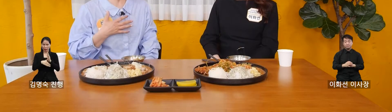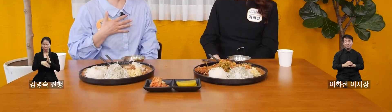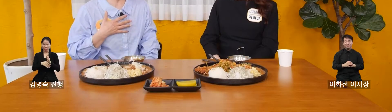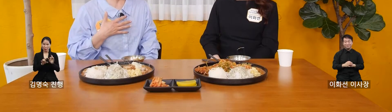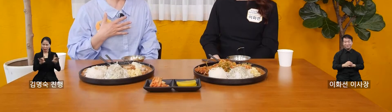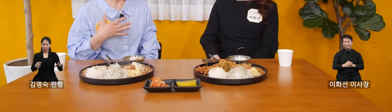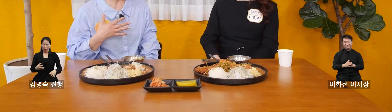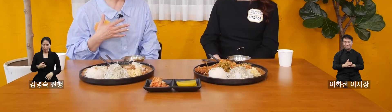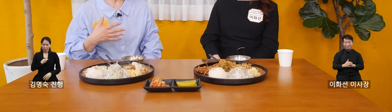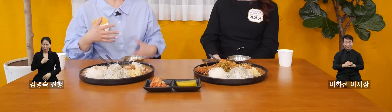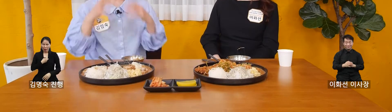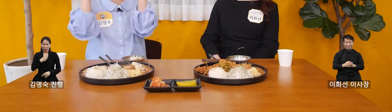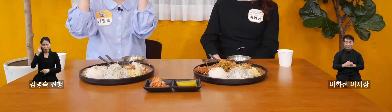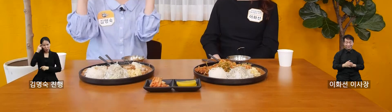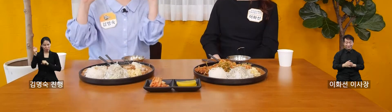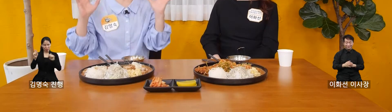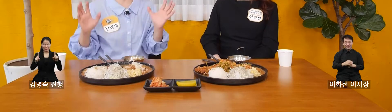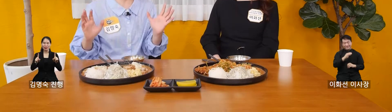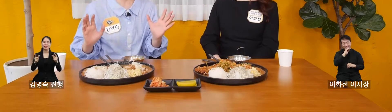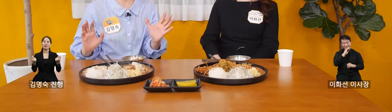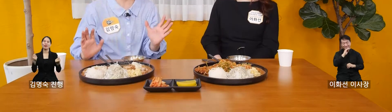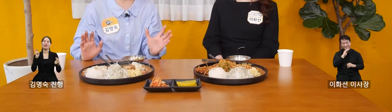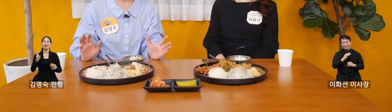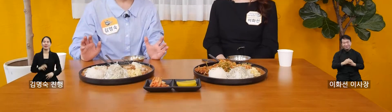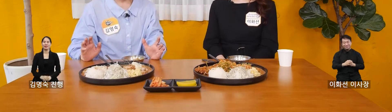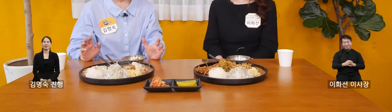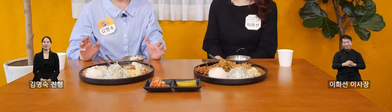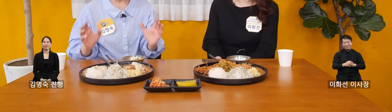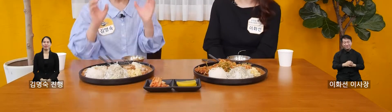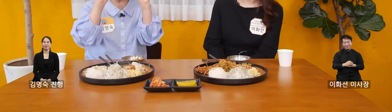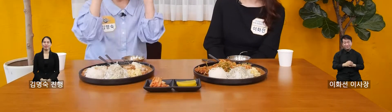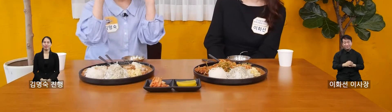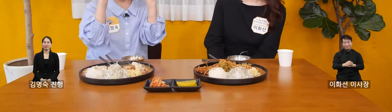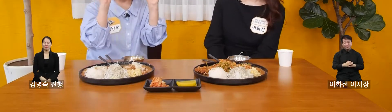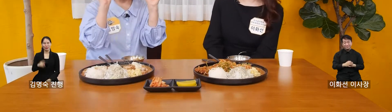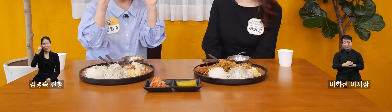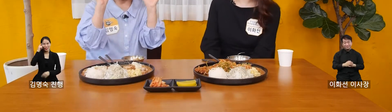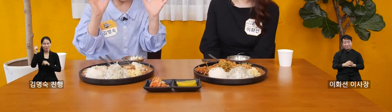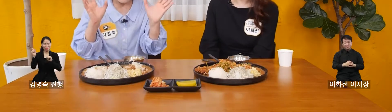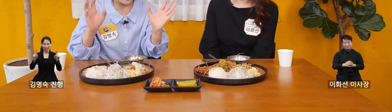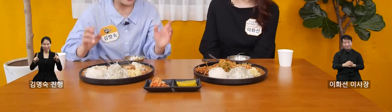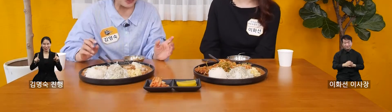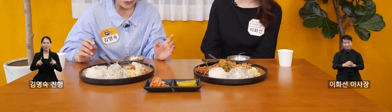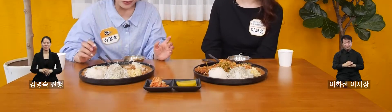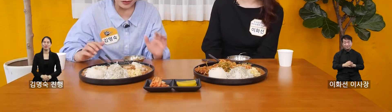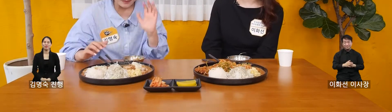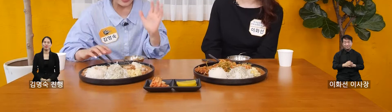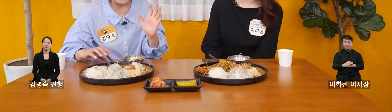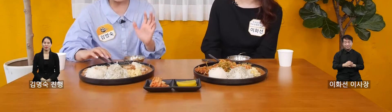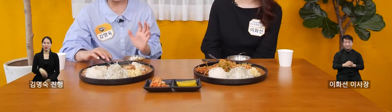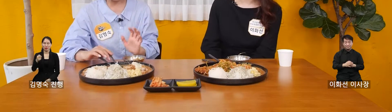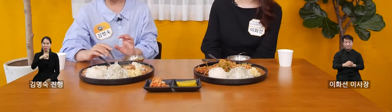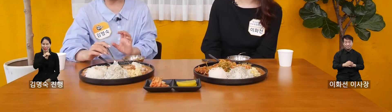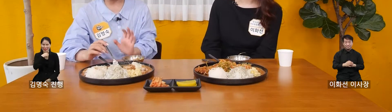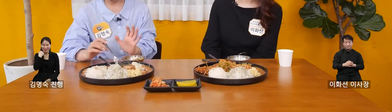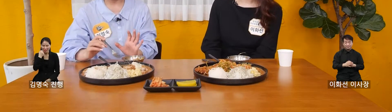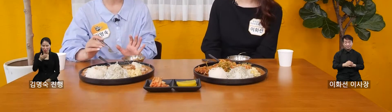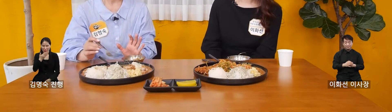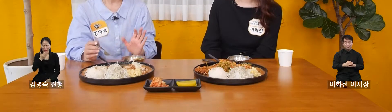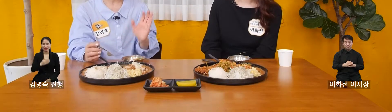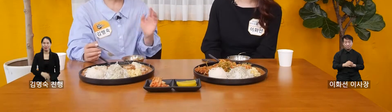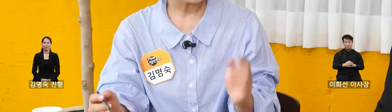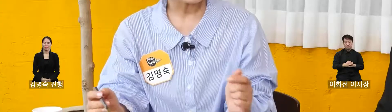뜨끔뜨끔하게 정신 그렇죠. 바짝바짝 나고 자 그럼 정신 저희들이 바짝 차리고 네. 또 이렇게 맛있는 걸